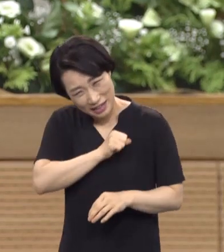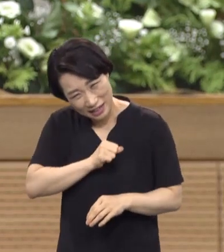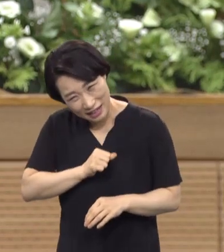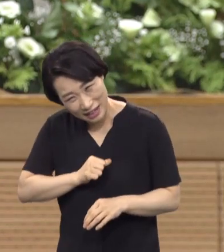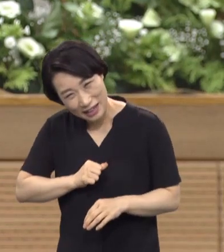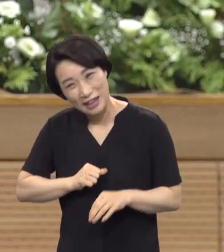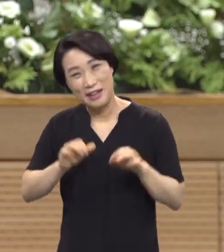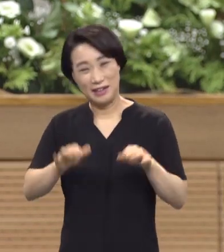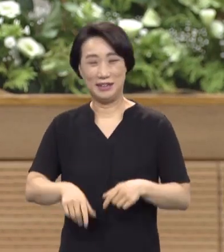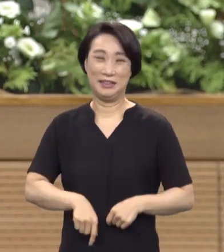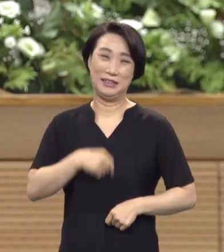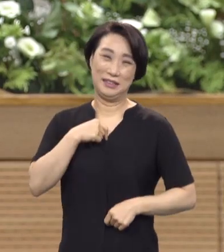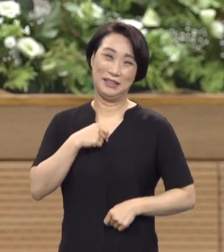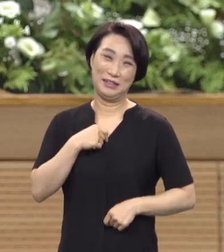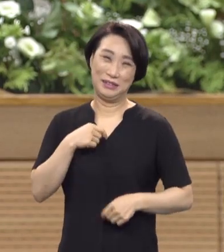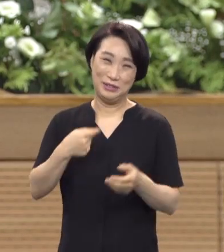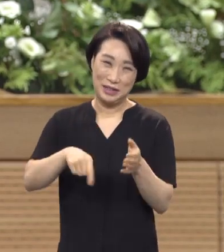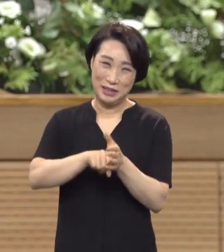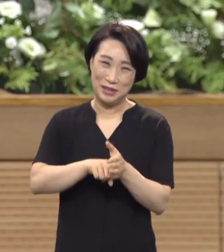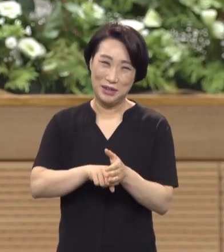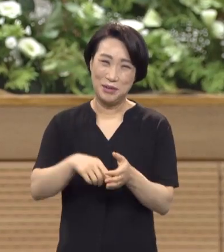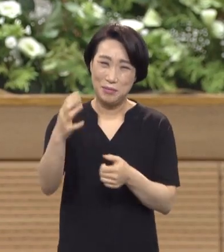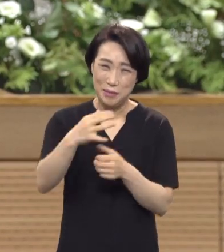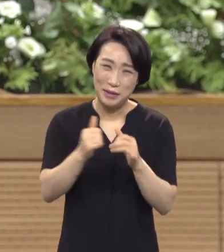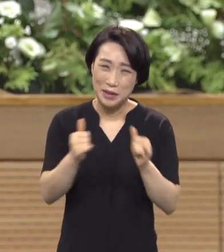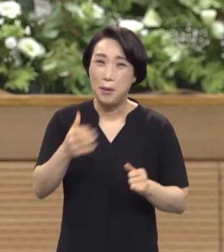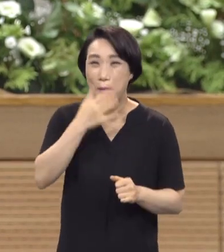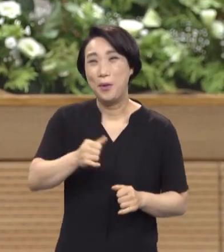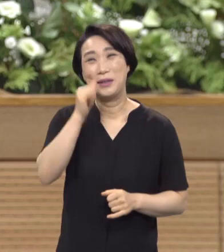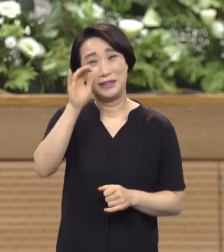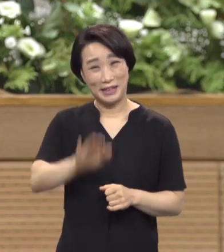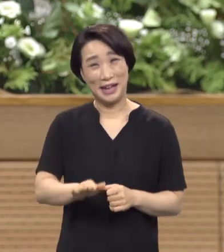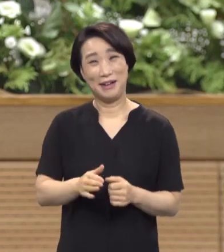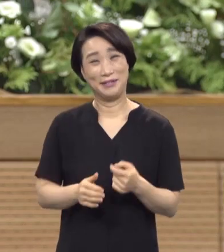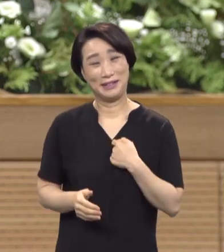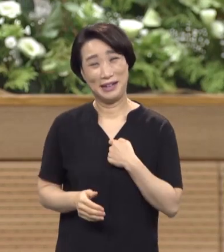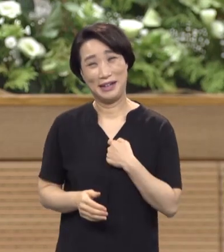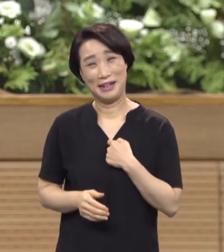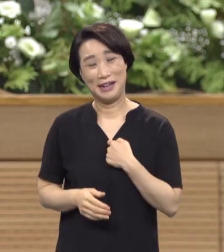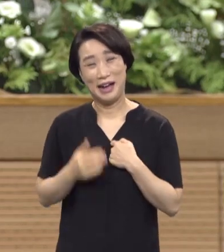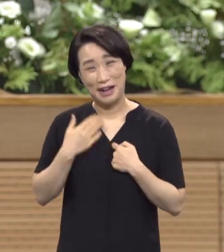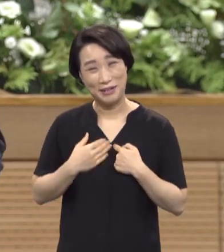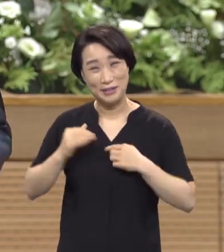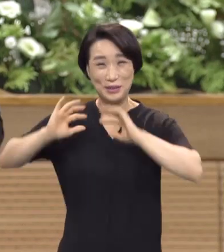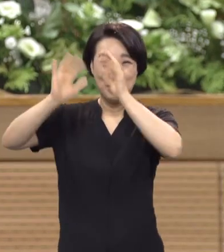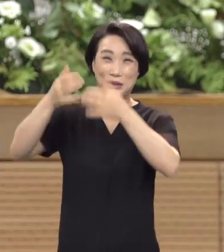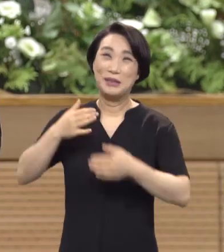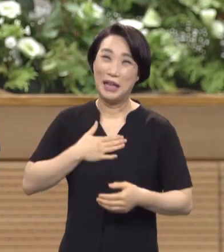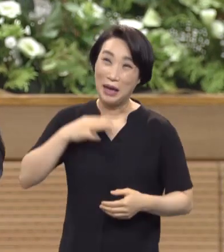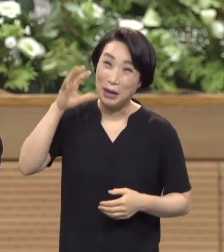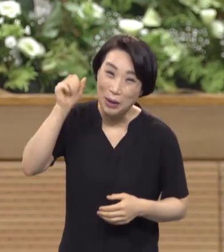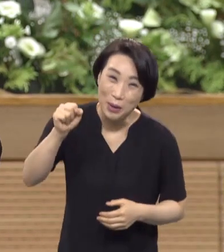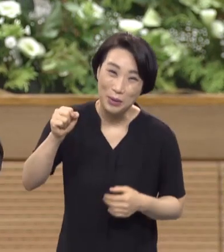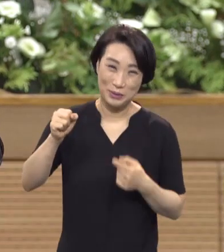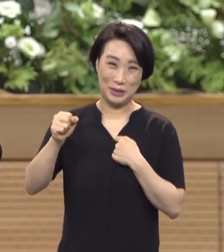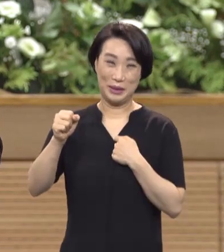끝까지 의의를 위해서 핍박을 받는 자는 복이 있나니 천국이 저의 것입니다.